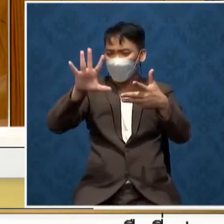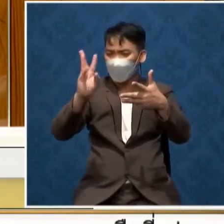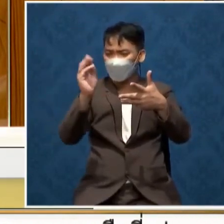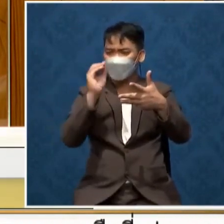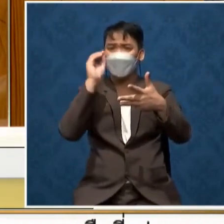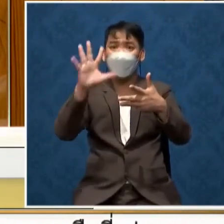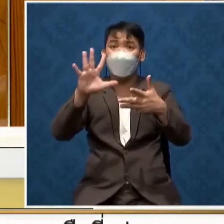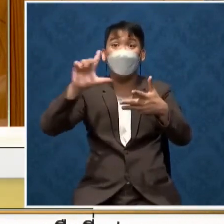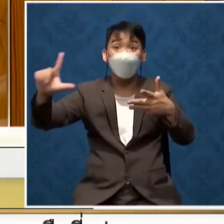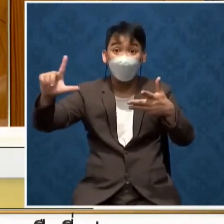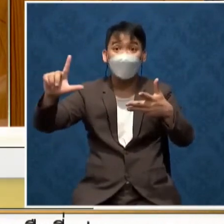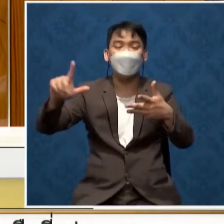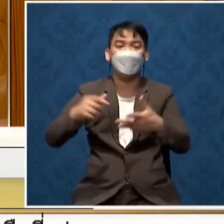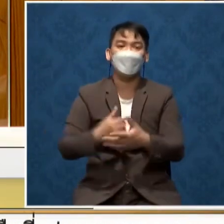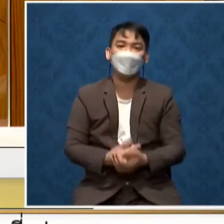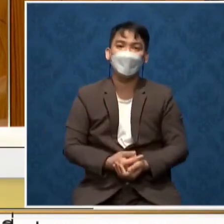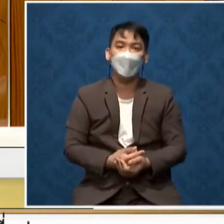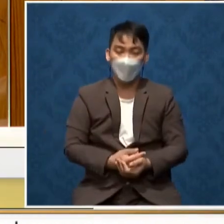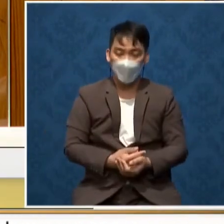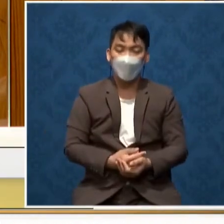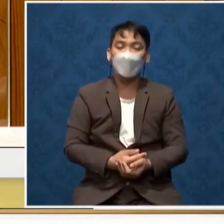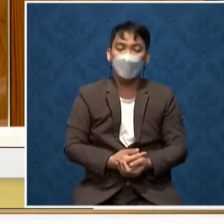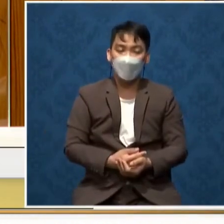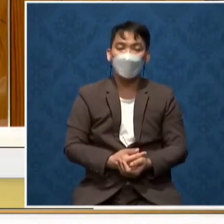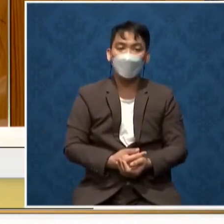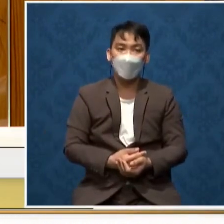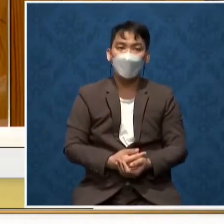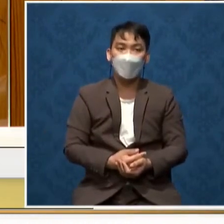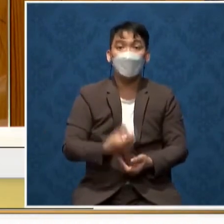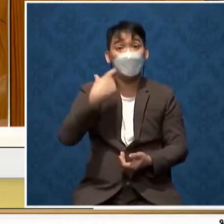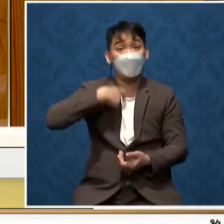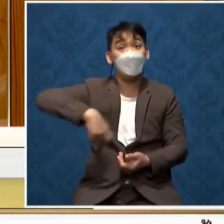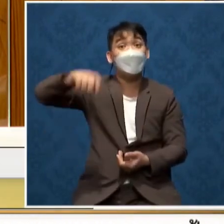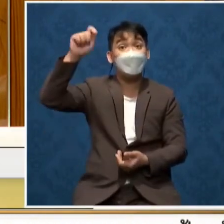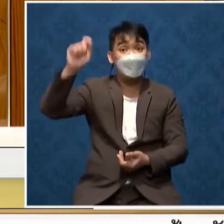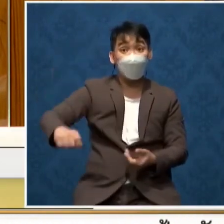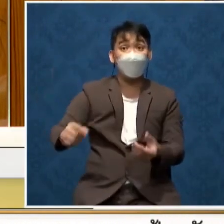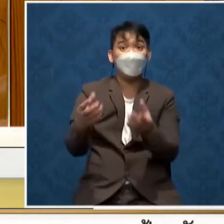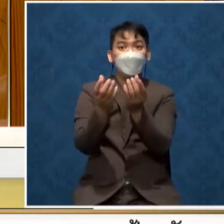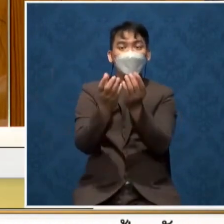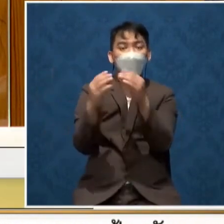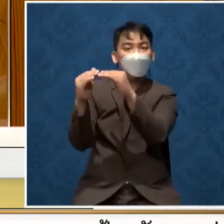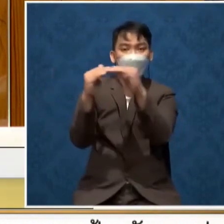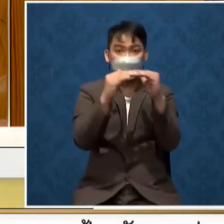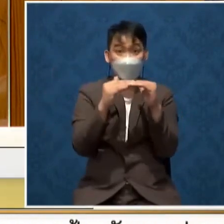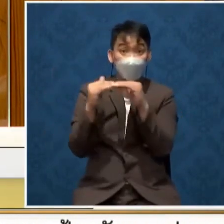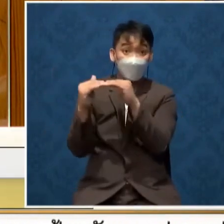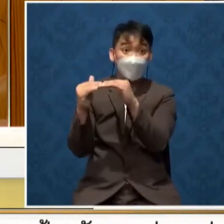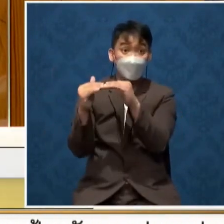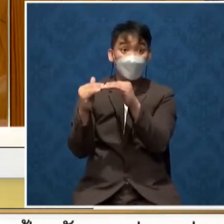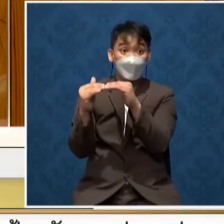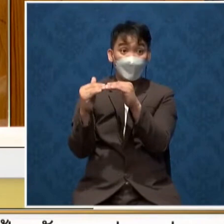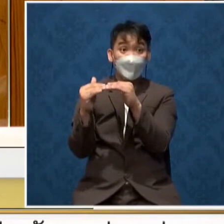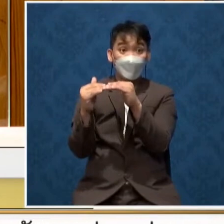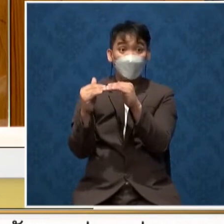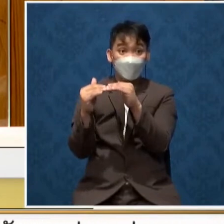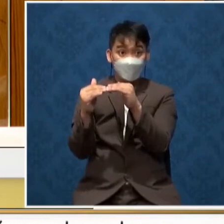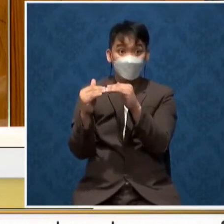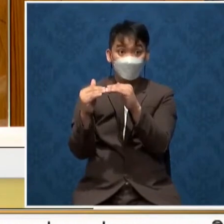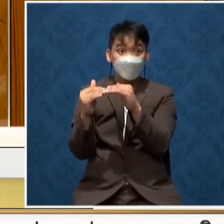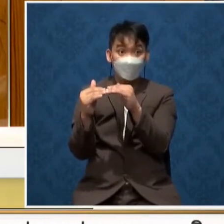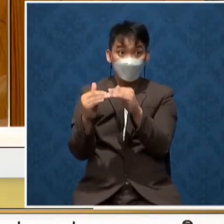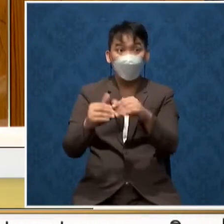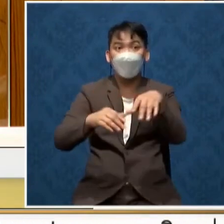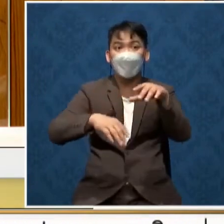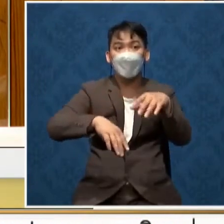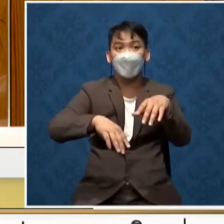465.70 ล้านบาทสำหรับหน่วยงานของศาลยุติธรรมนั้นที่ได้รับการจัดสรรเป็นค่าใช้จ่ายในการปรับปรุงโถ